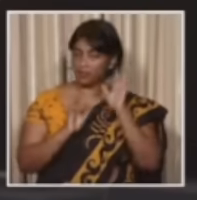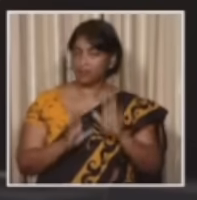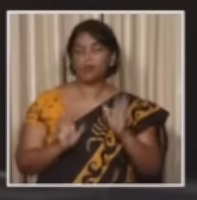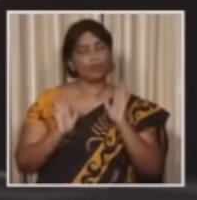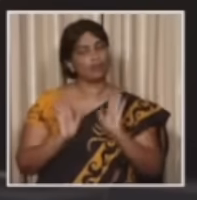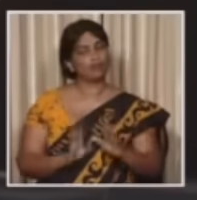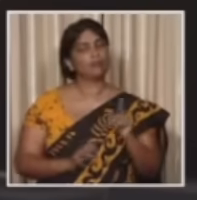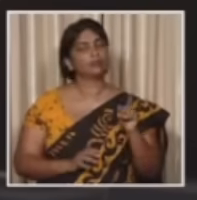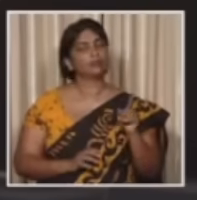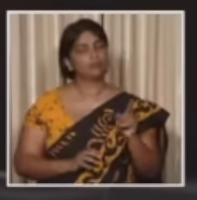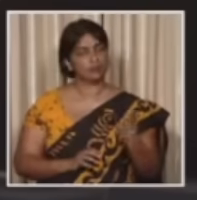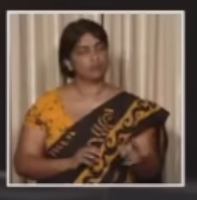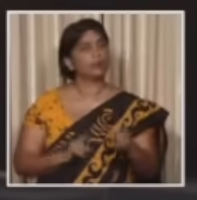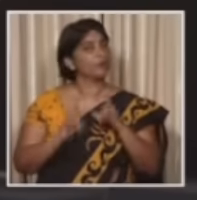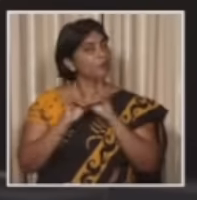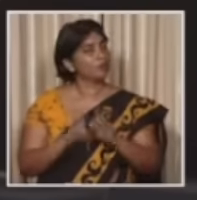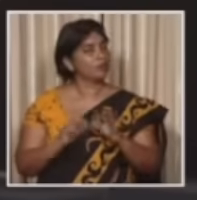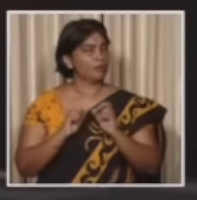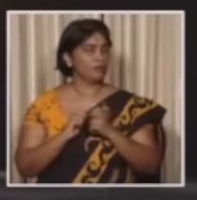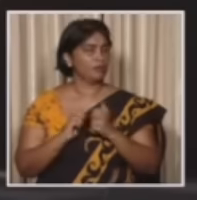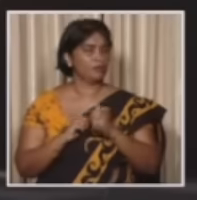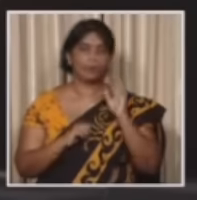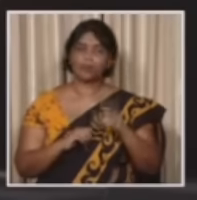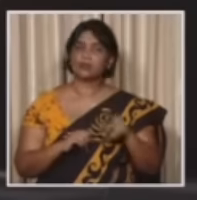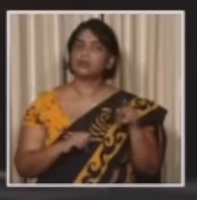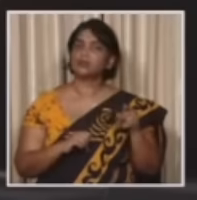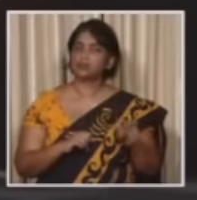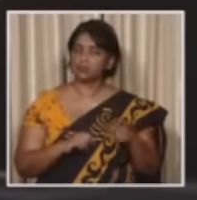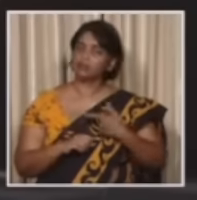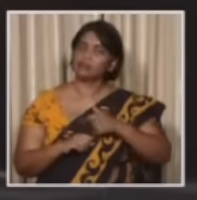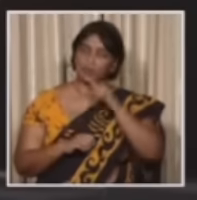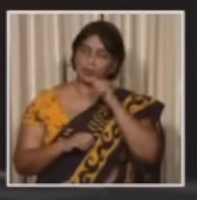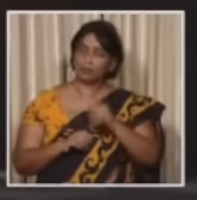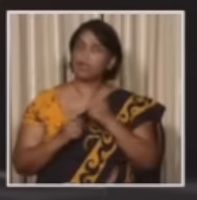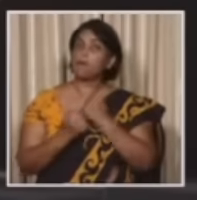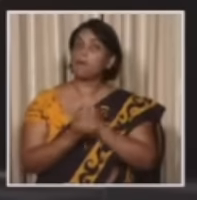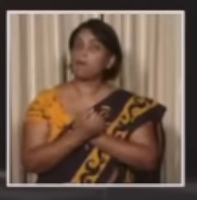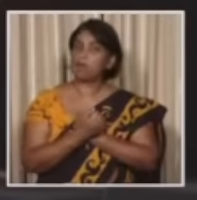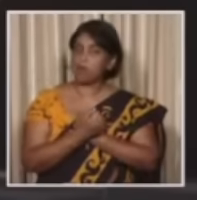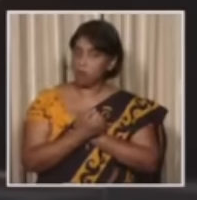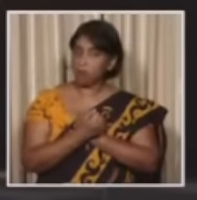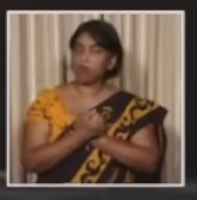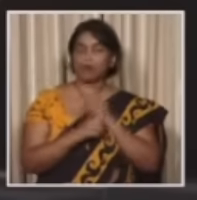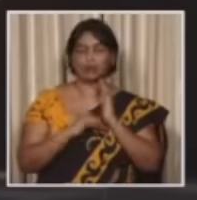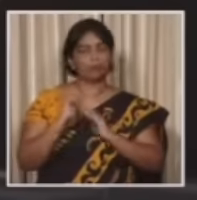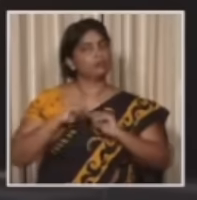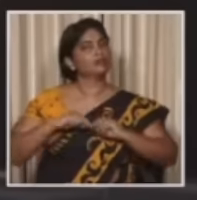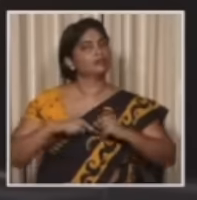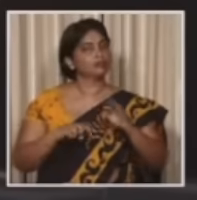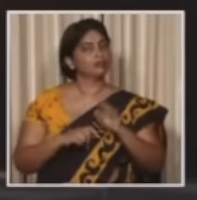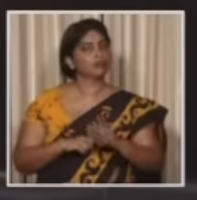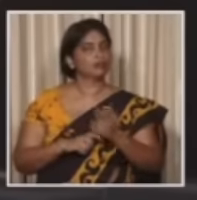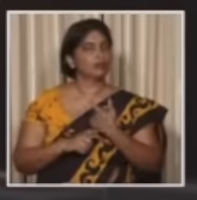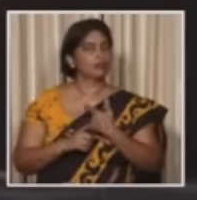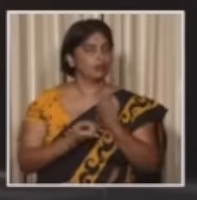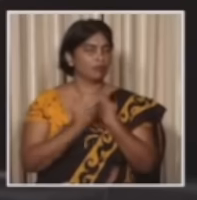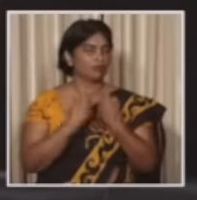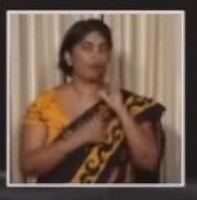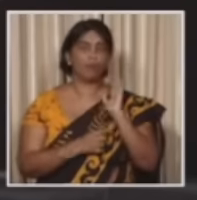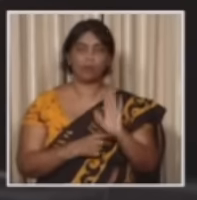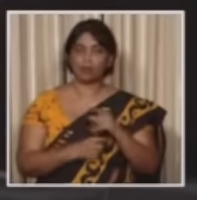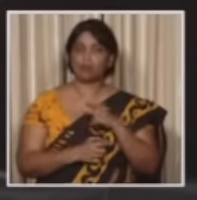නමුත් මේ වැනි දෙයක් වුණහම අනිවාර්යෙන් පොලිසියට ඇක්ෂන් එකක් ගන්න වෙනවා, ස්ටේට්මන්ට් එකක් ගන්න